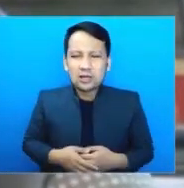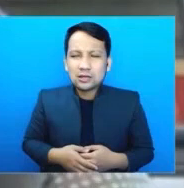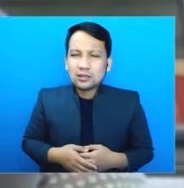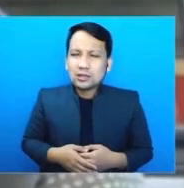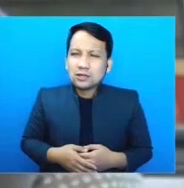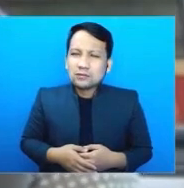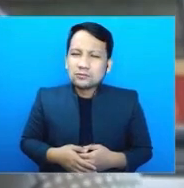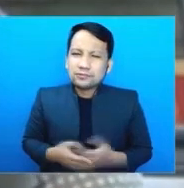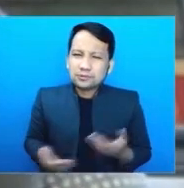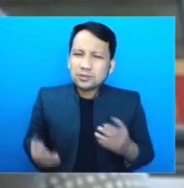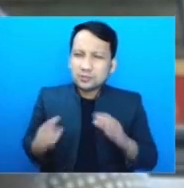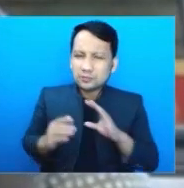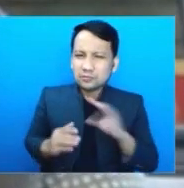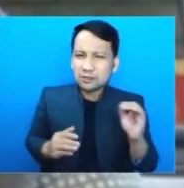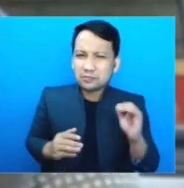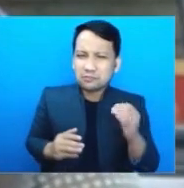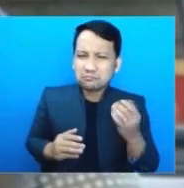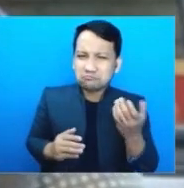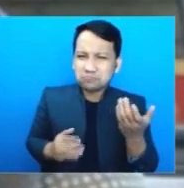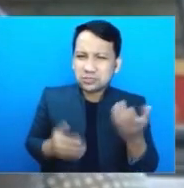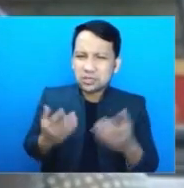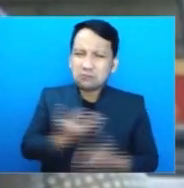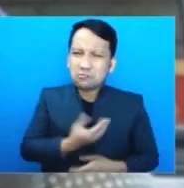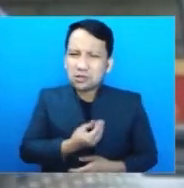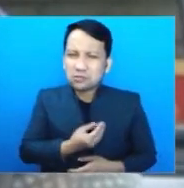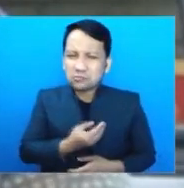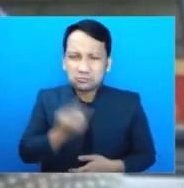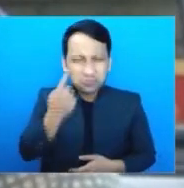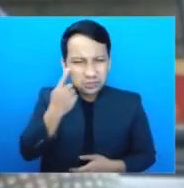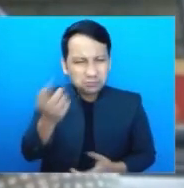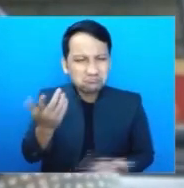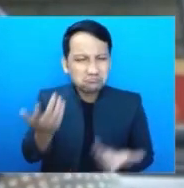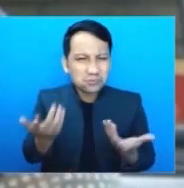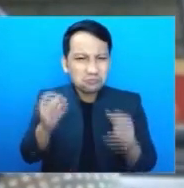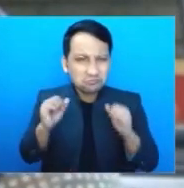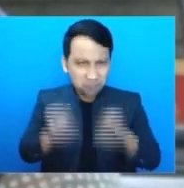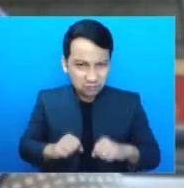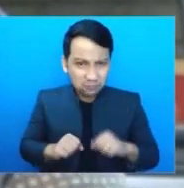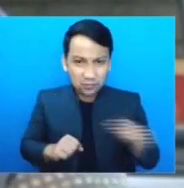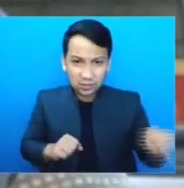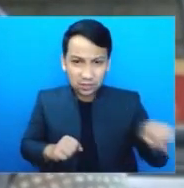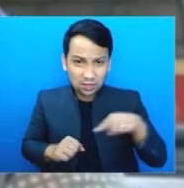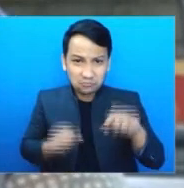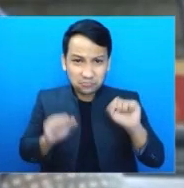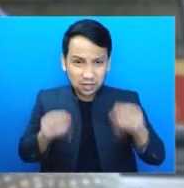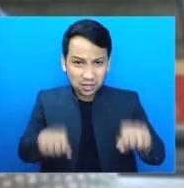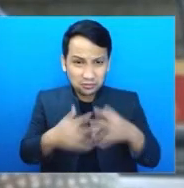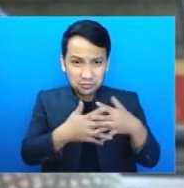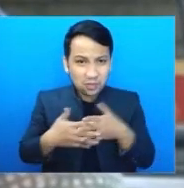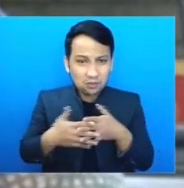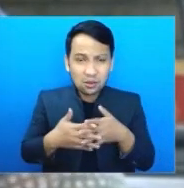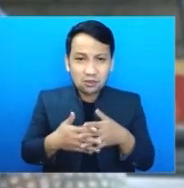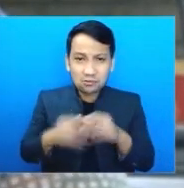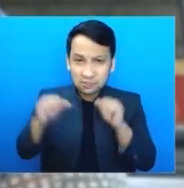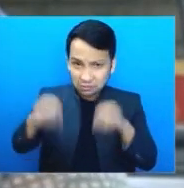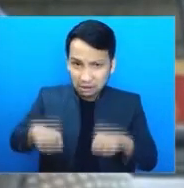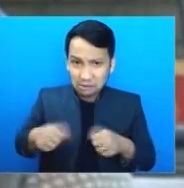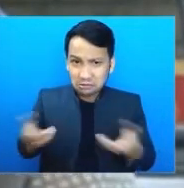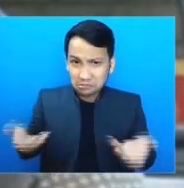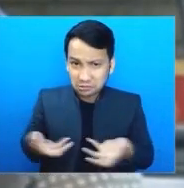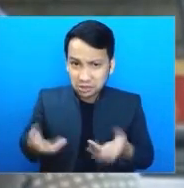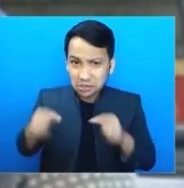doon yan ang nakakanerbiyos, no? Na nung kung kayang gawin yan sa Amerika, di kayang-kaya nilang gawin